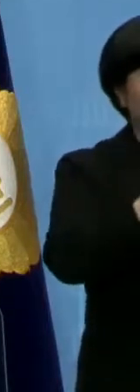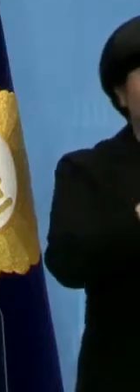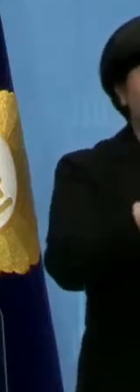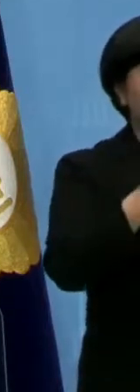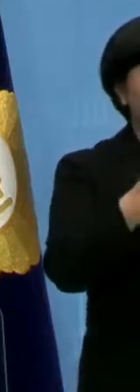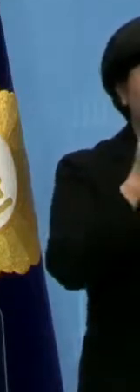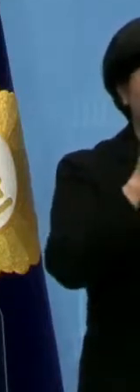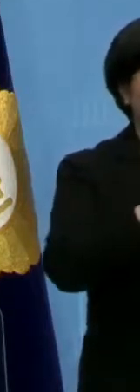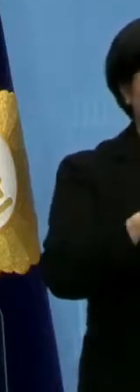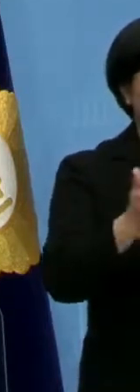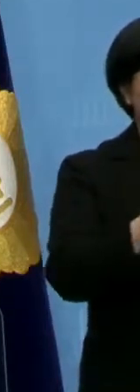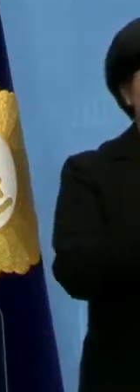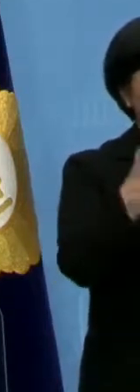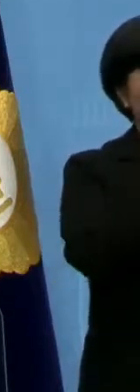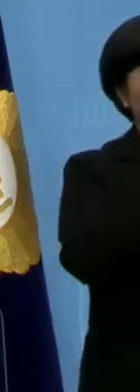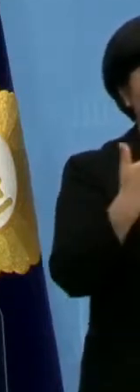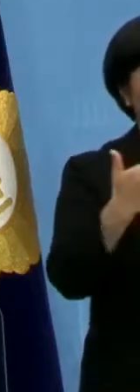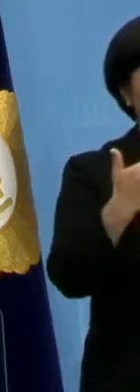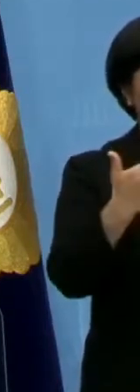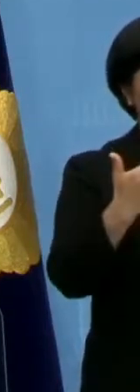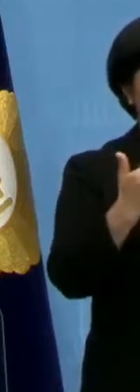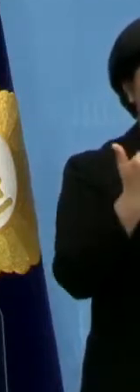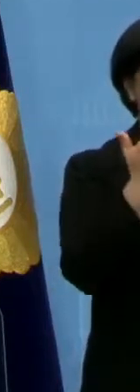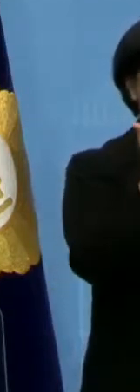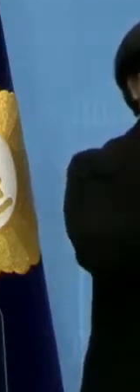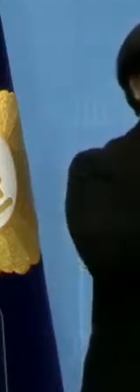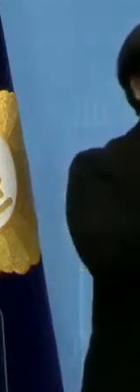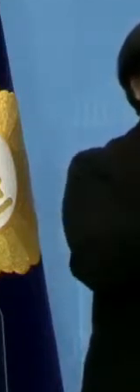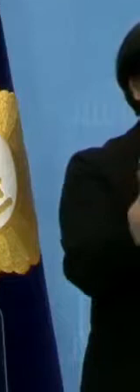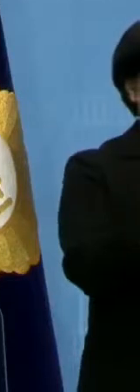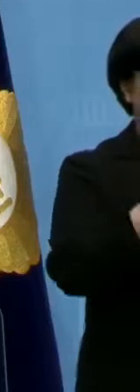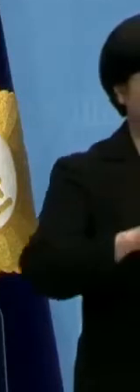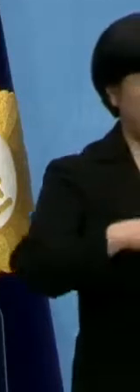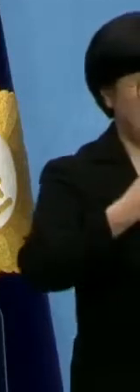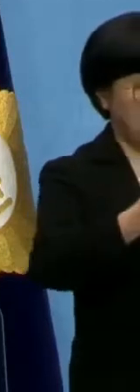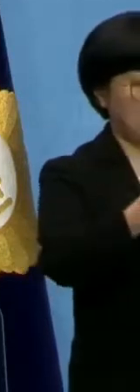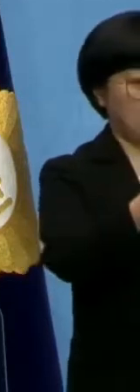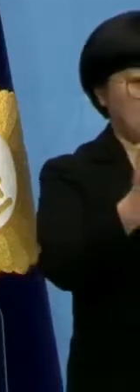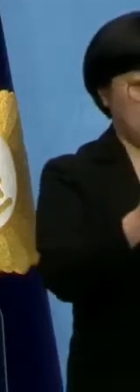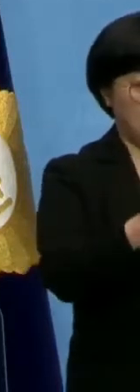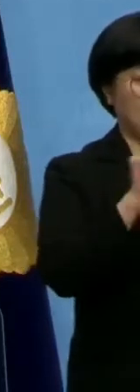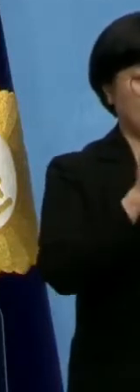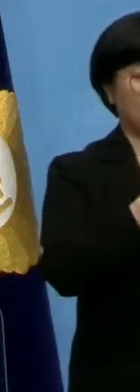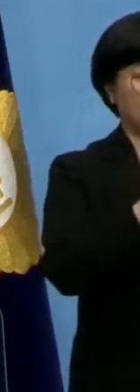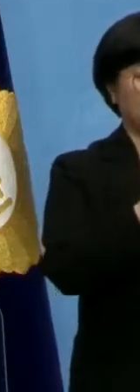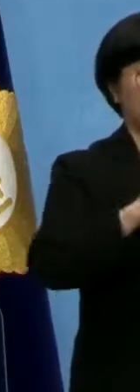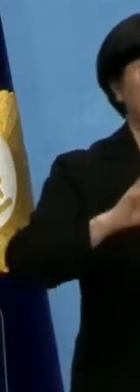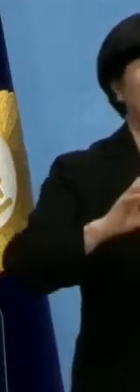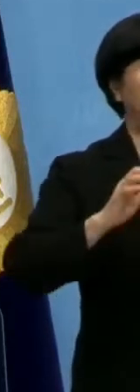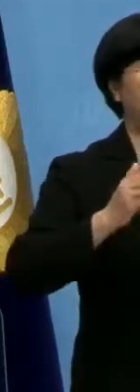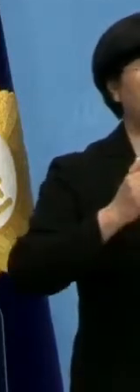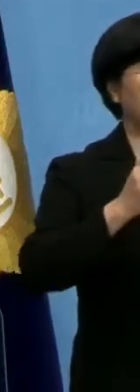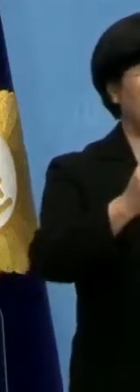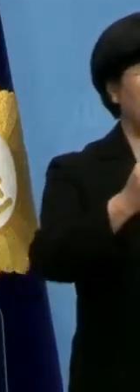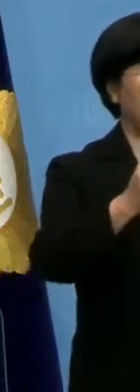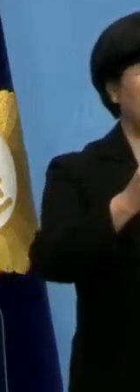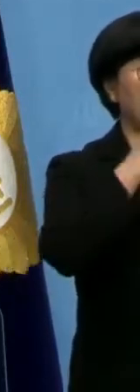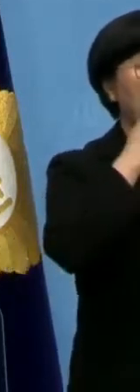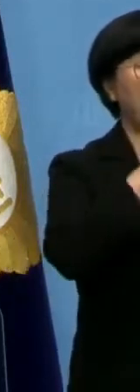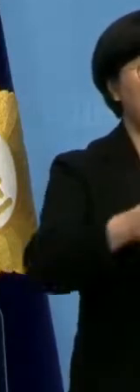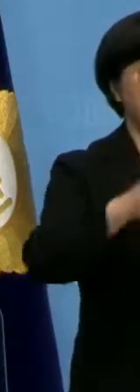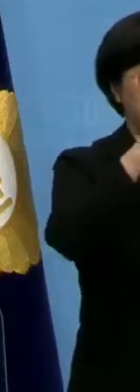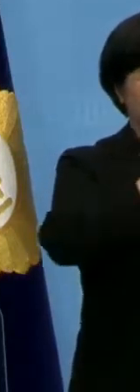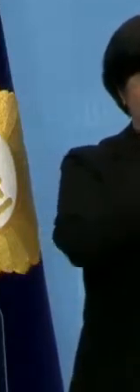아닙니다. 2009년 정리해고 반대 쟁의에 참가한 노동자를 대상으로 국가가 진행한